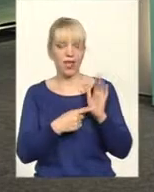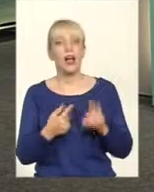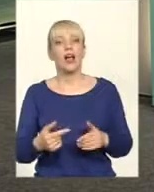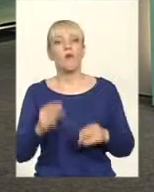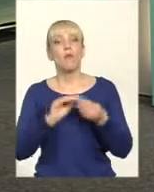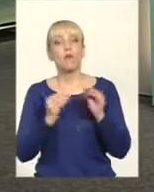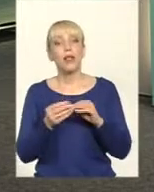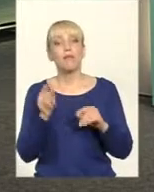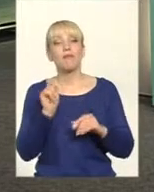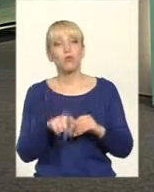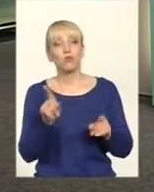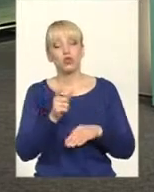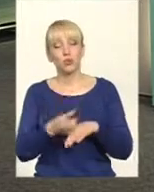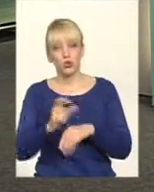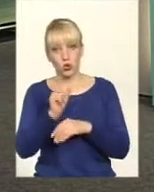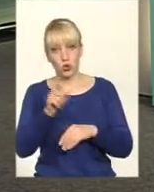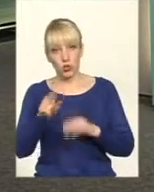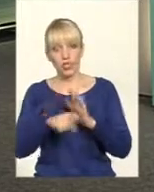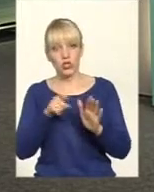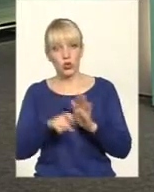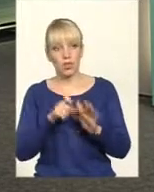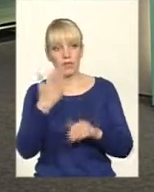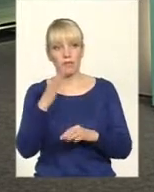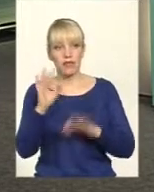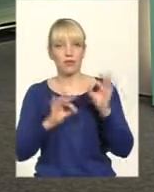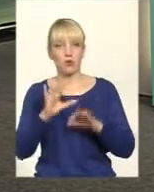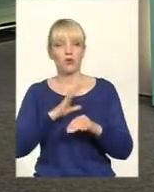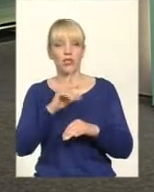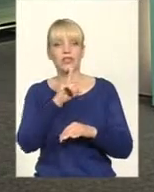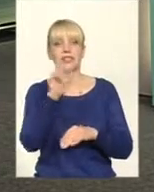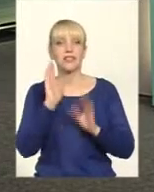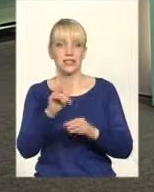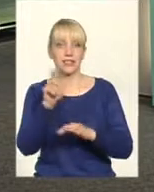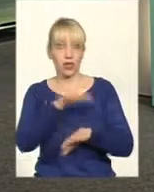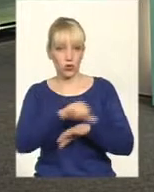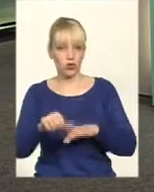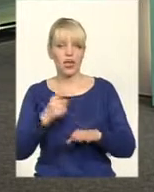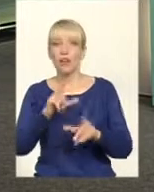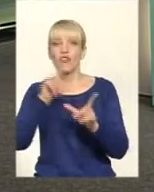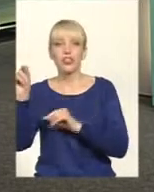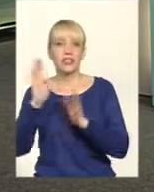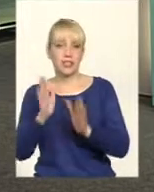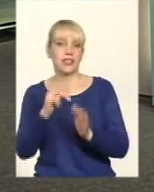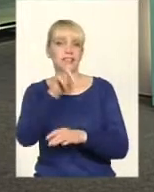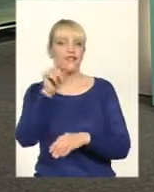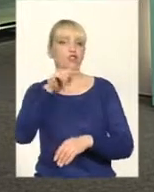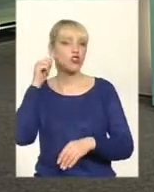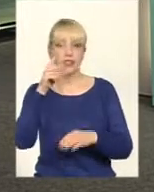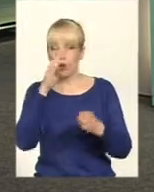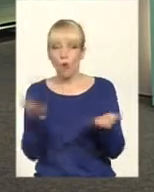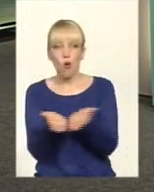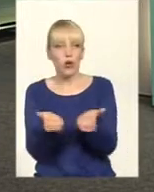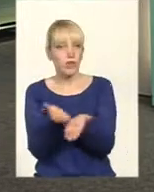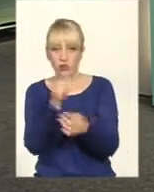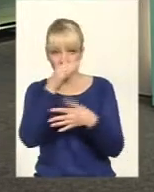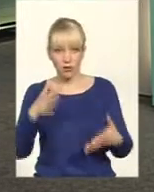в тому, що більшість людей з Донецька, принаймні, там 5% були за кордоном, вони були лише в Росії, і вони не можуть порівнювати. Якщо